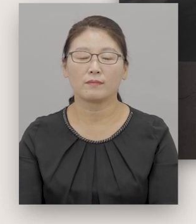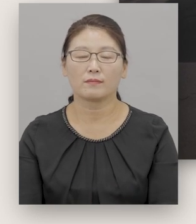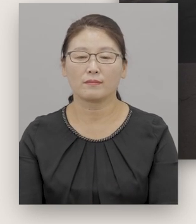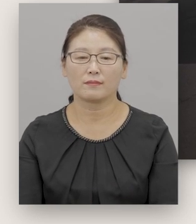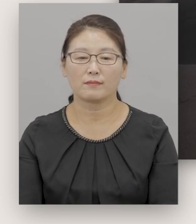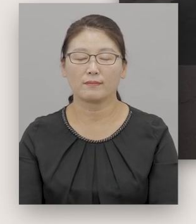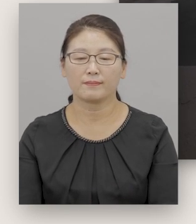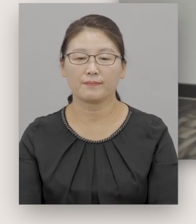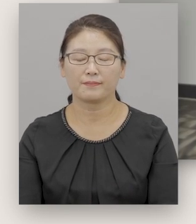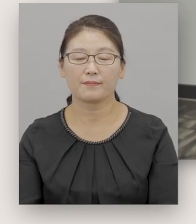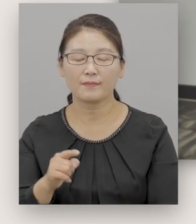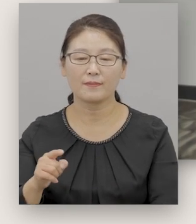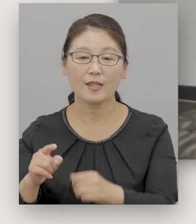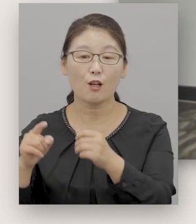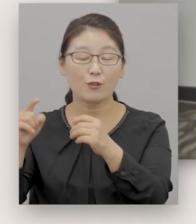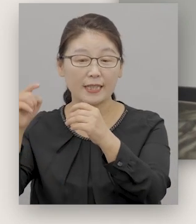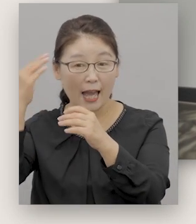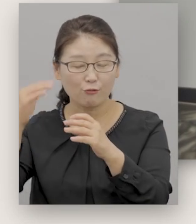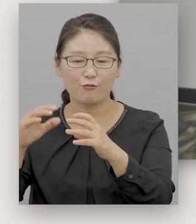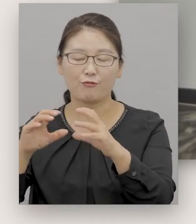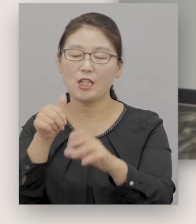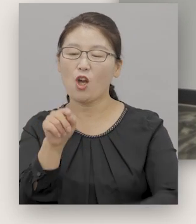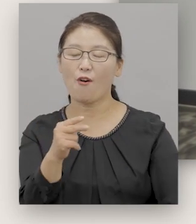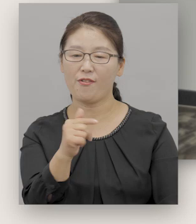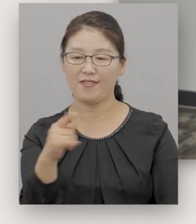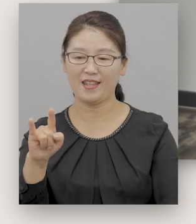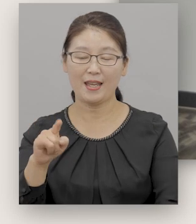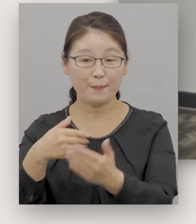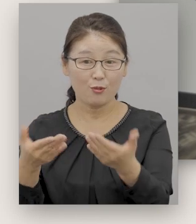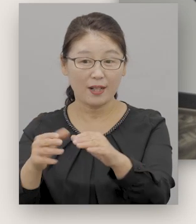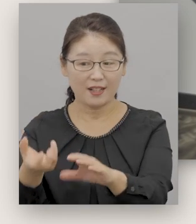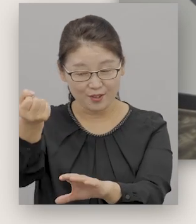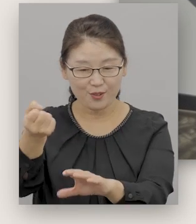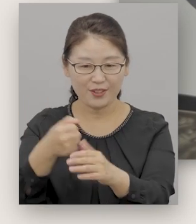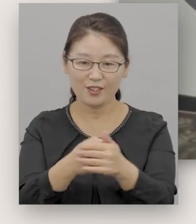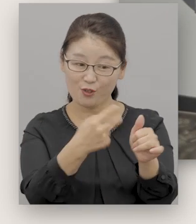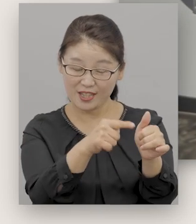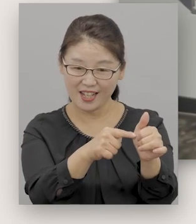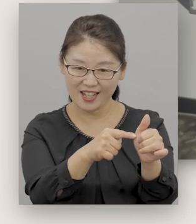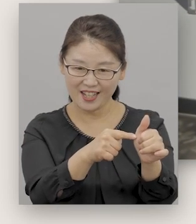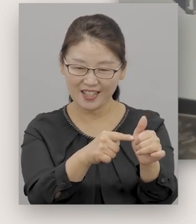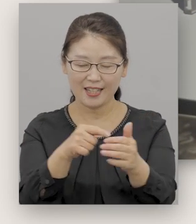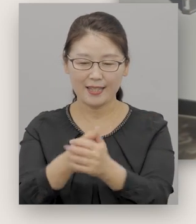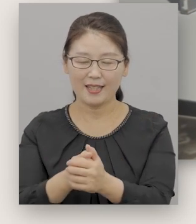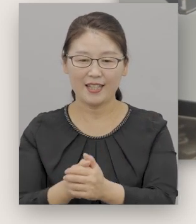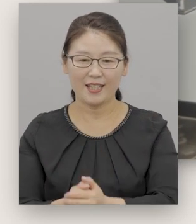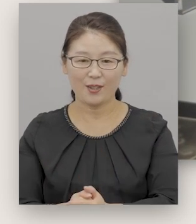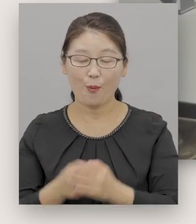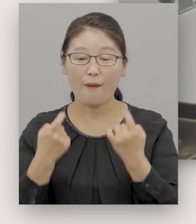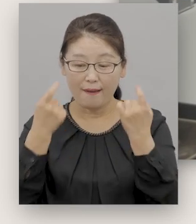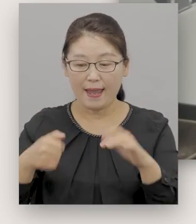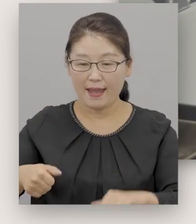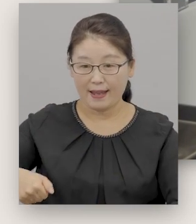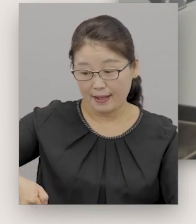말씀드렸던 국립현대미술관이 소장하고 있는 마르셀 듀샹의 여행 가망 속 상자라는 작업입니다.